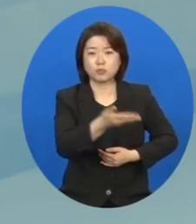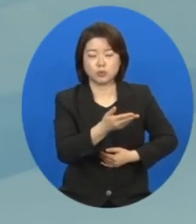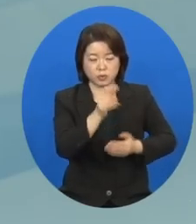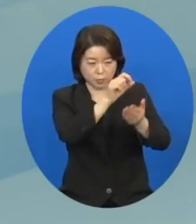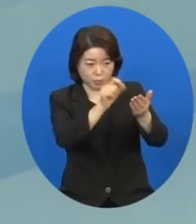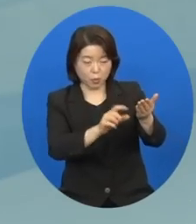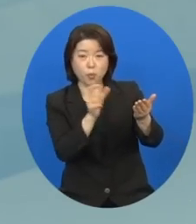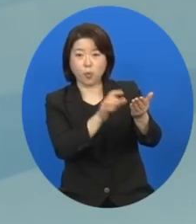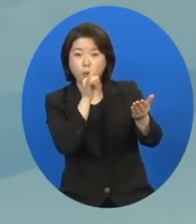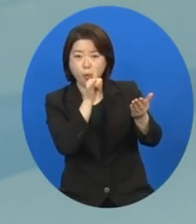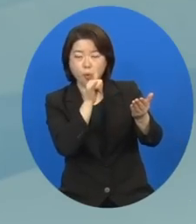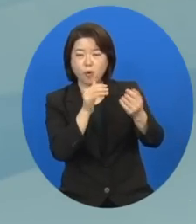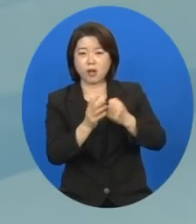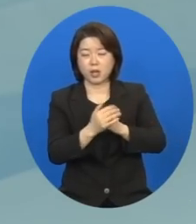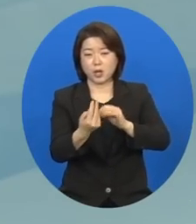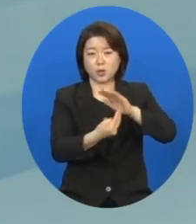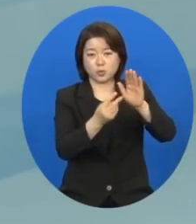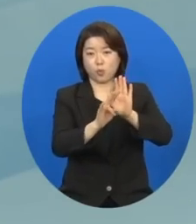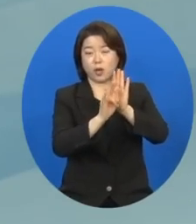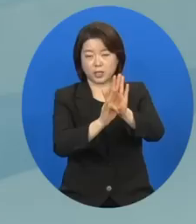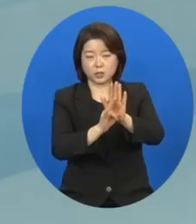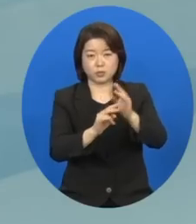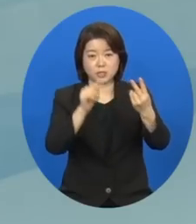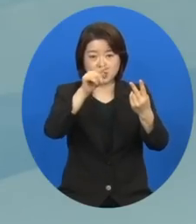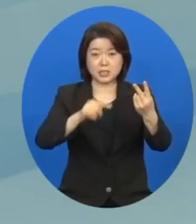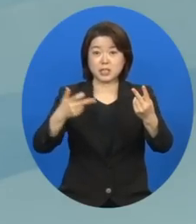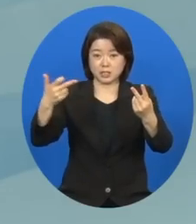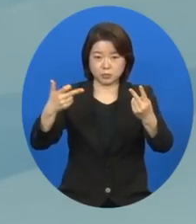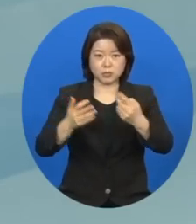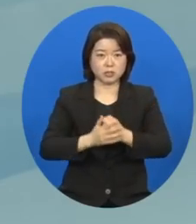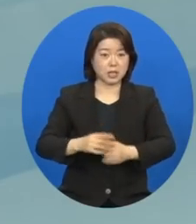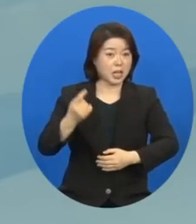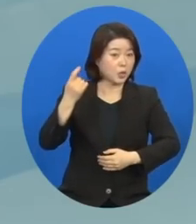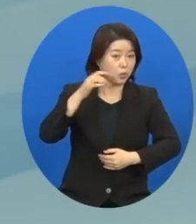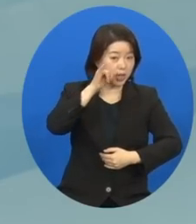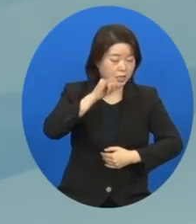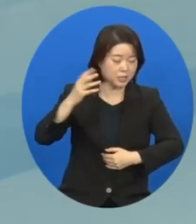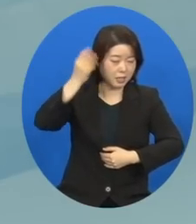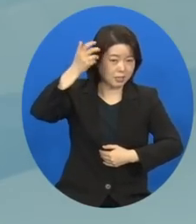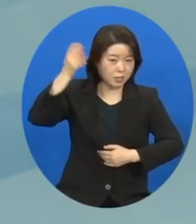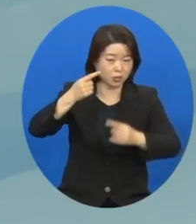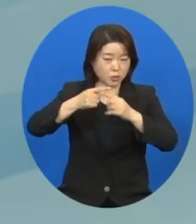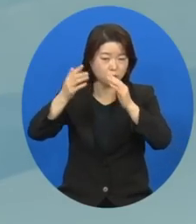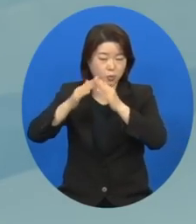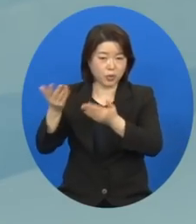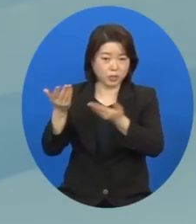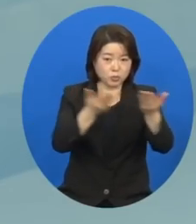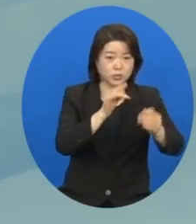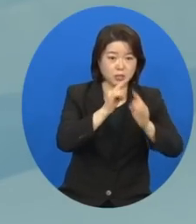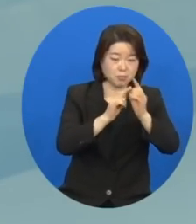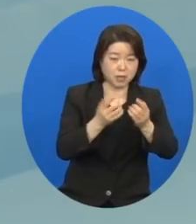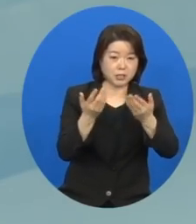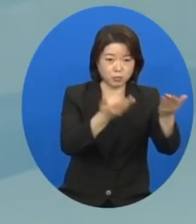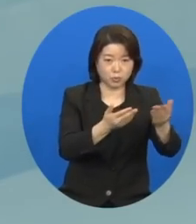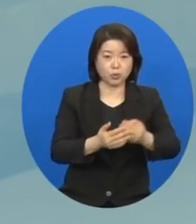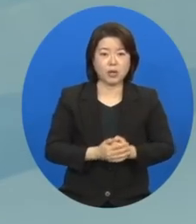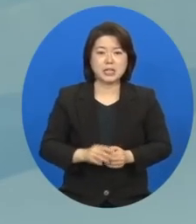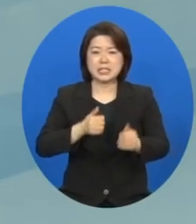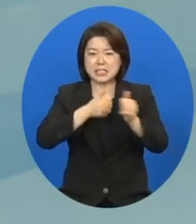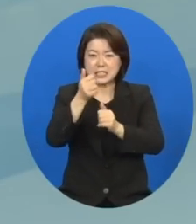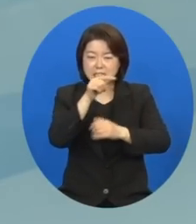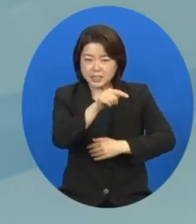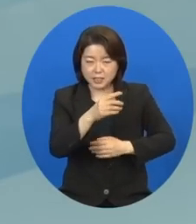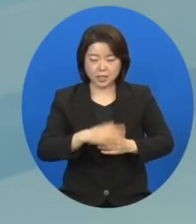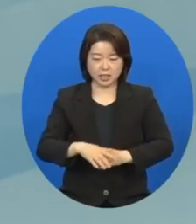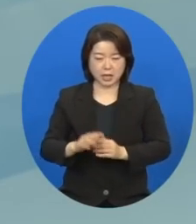기록되어 있습니다. 요한계시록 2장 17절에 귀 있는 자는 성령의 교회들에게 하신 말씀을 드릴지어다 이기는 그에게는 내가 감추었던